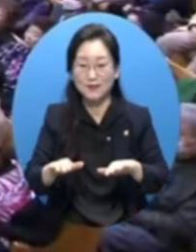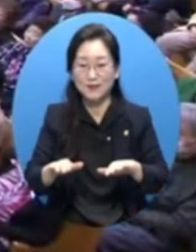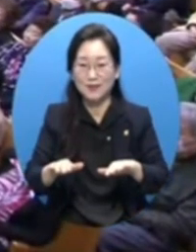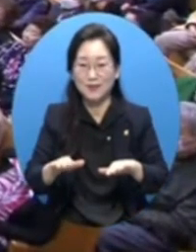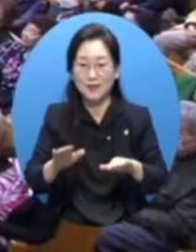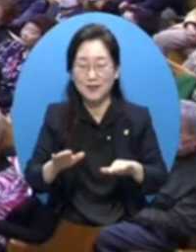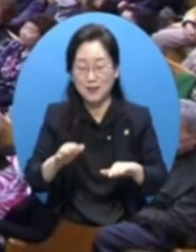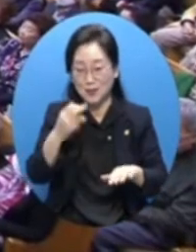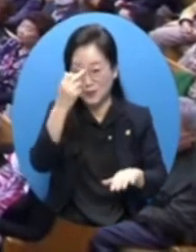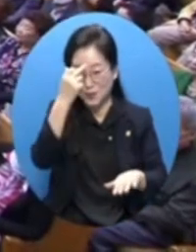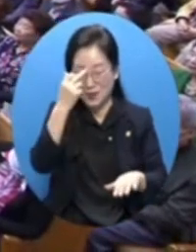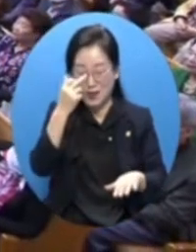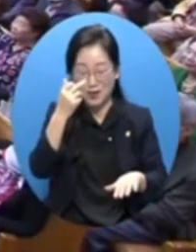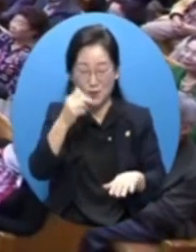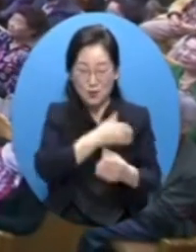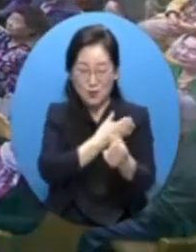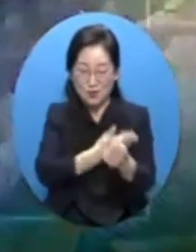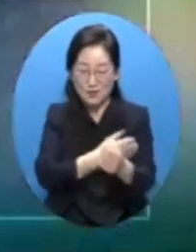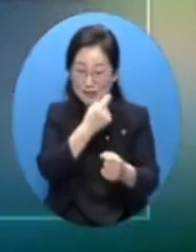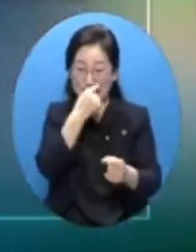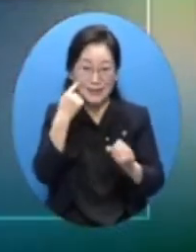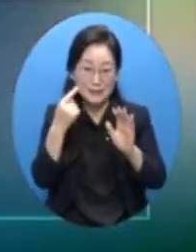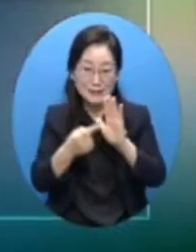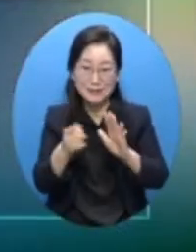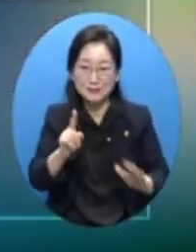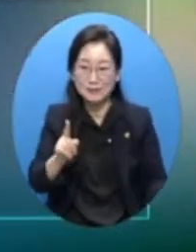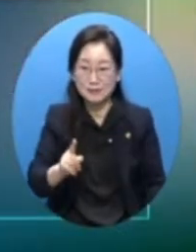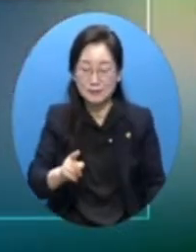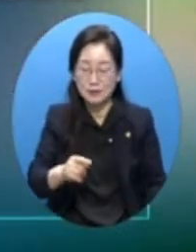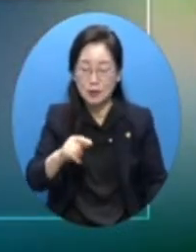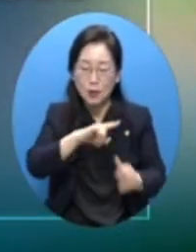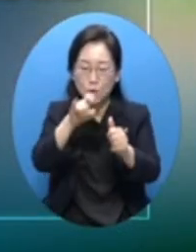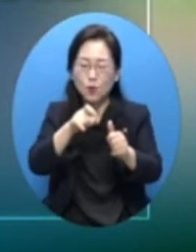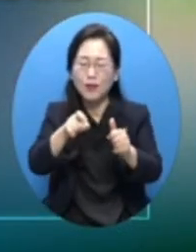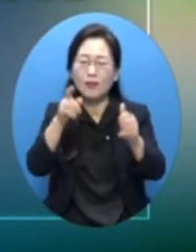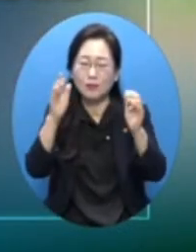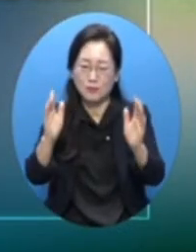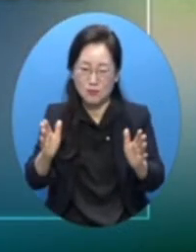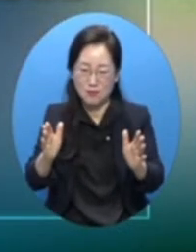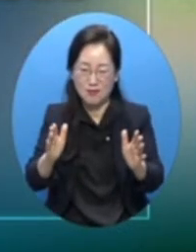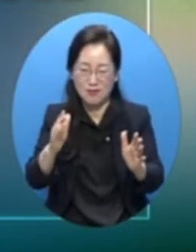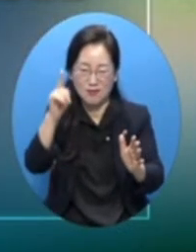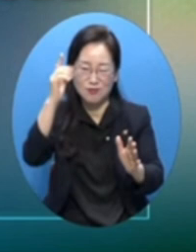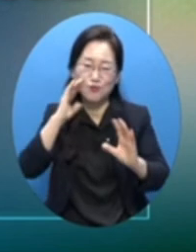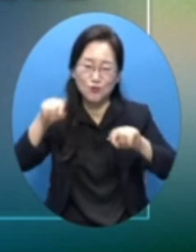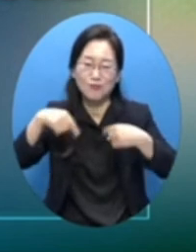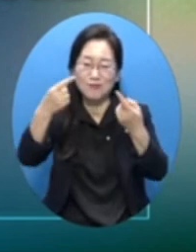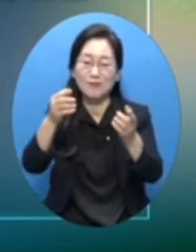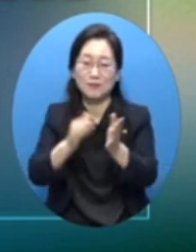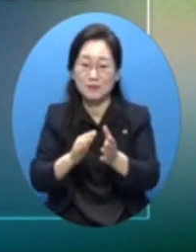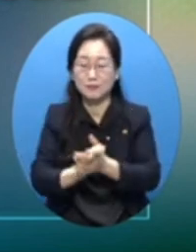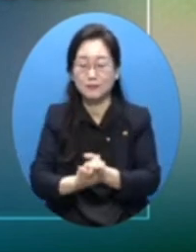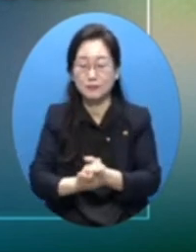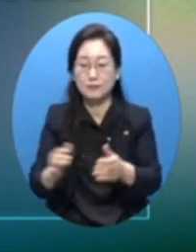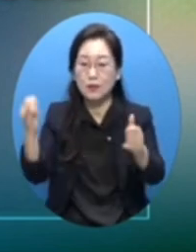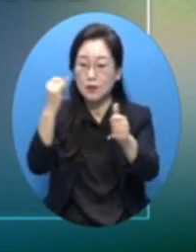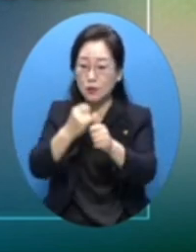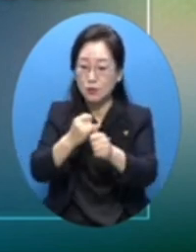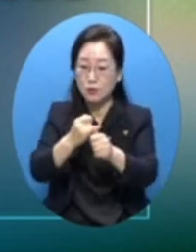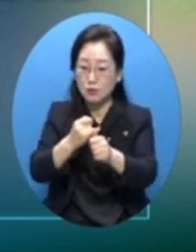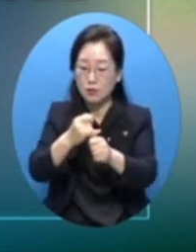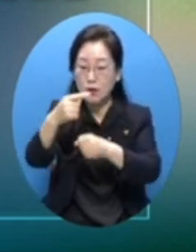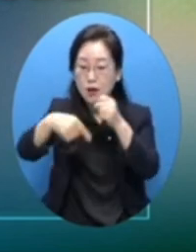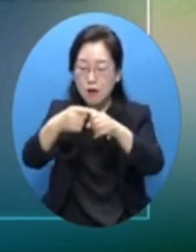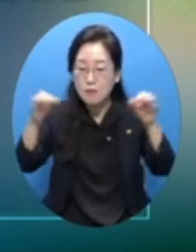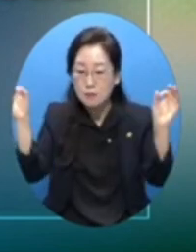최서 본사님 간증은 이분은 코로나 기간 중에 천국을 가셨습니다만은 결혼 1년 만에 남편을